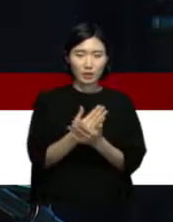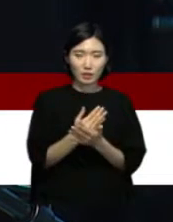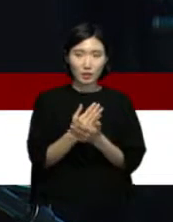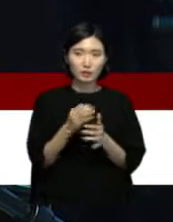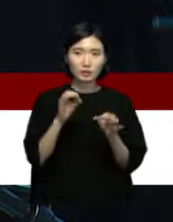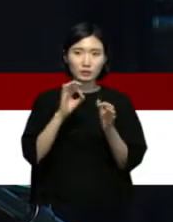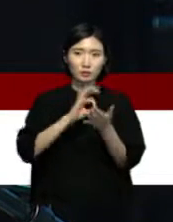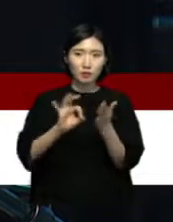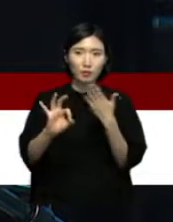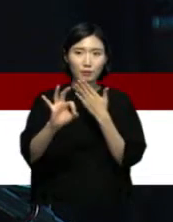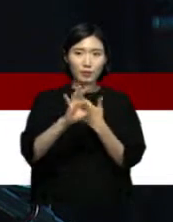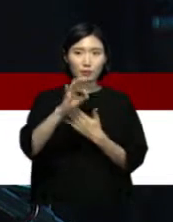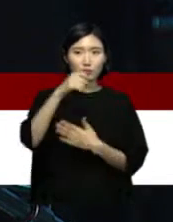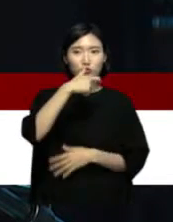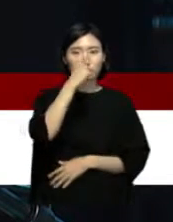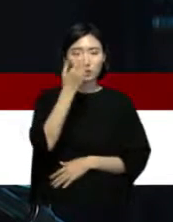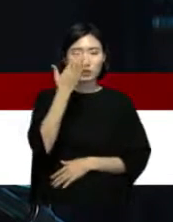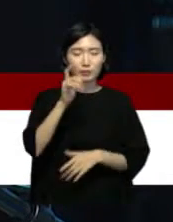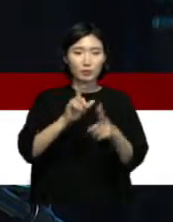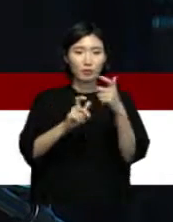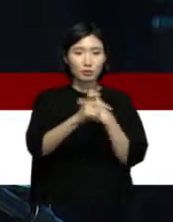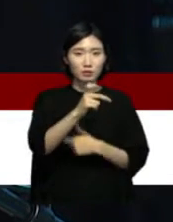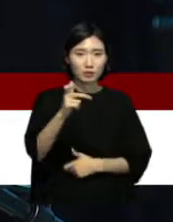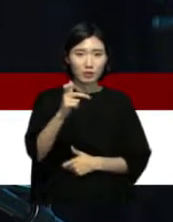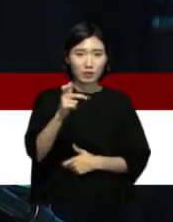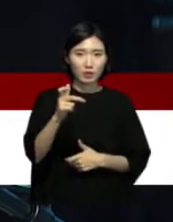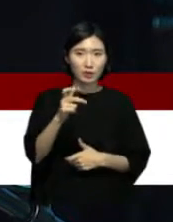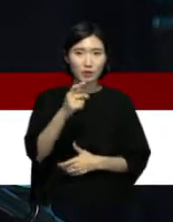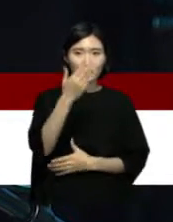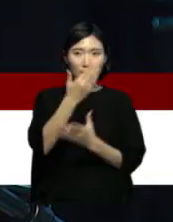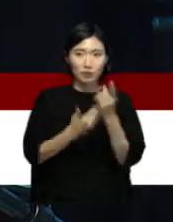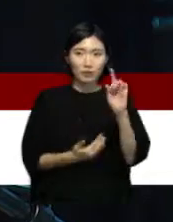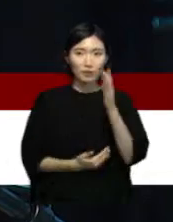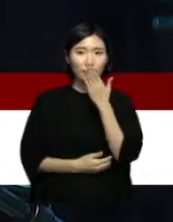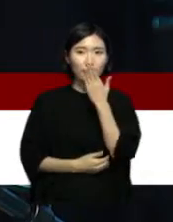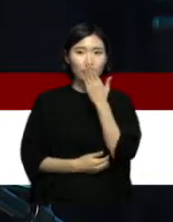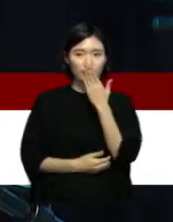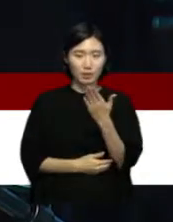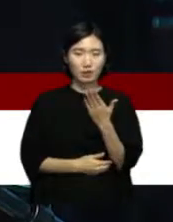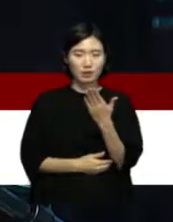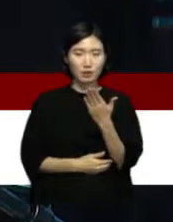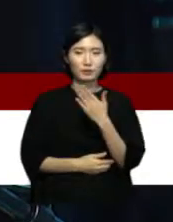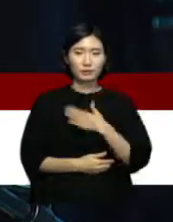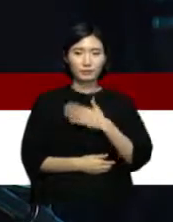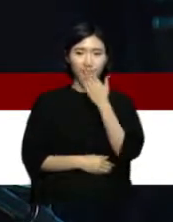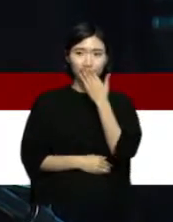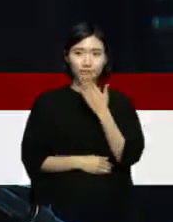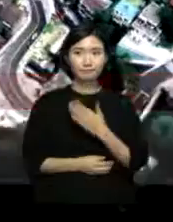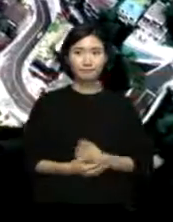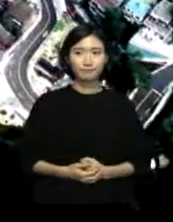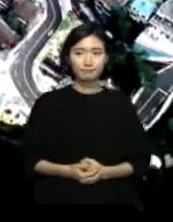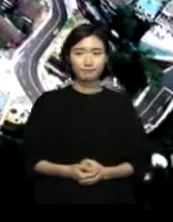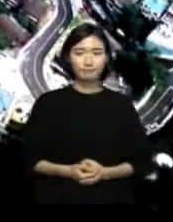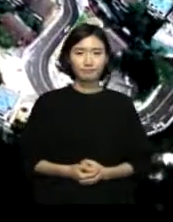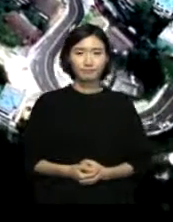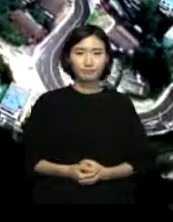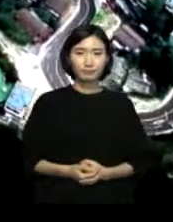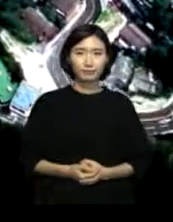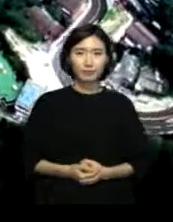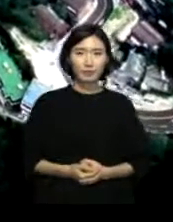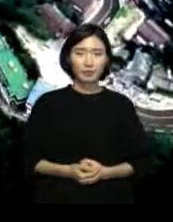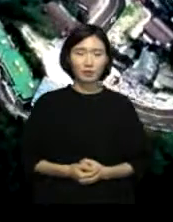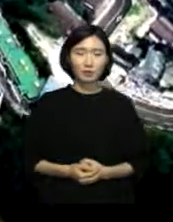하면 모자라지만 더 크게 하나 될 수 있는 것도 많다. 이런 거를 알 수 있습니다.